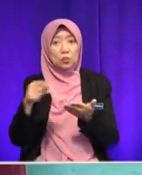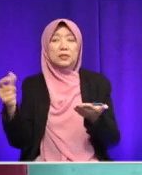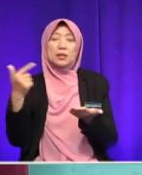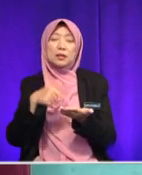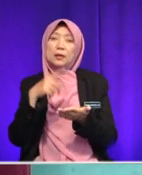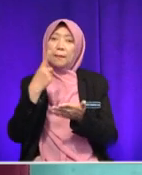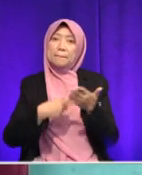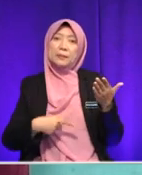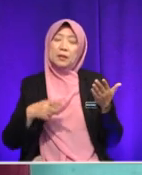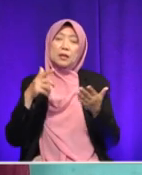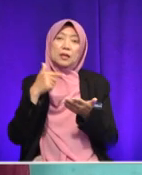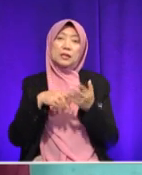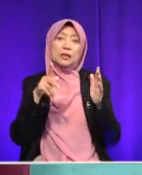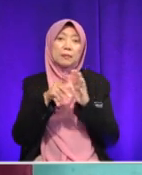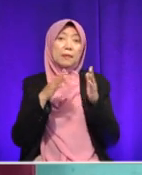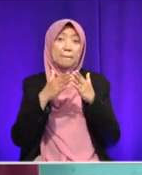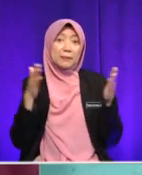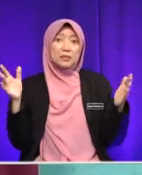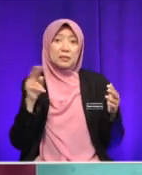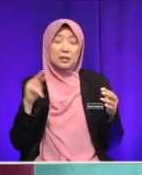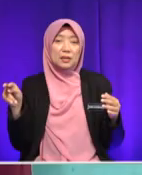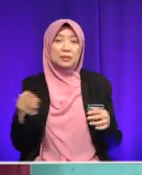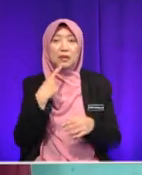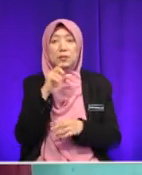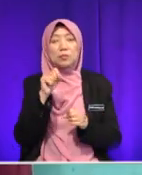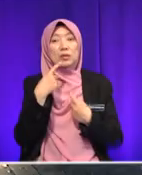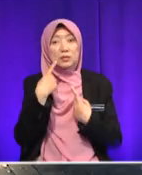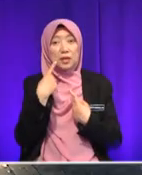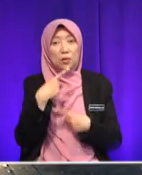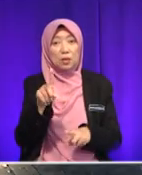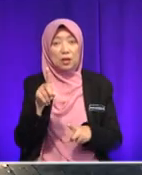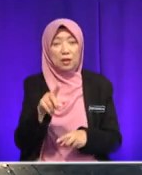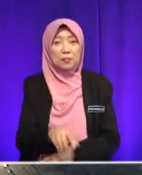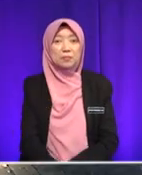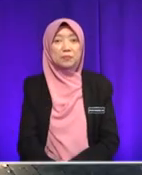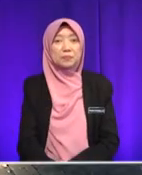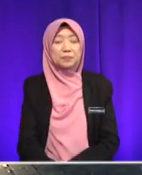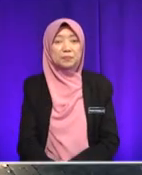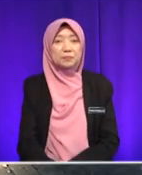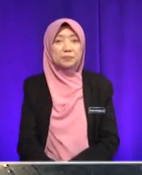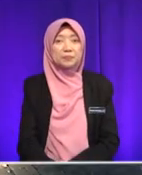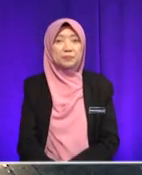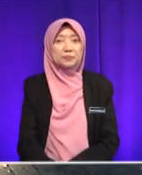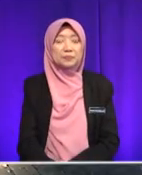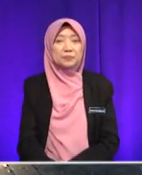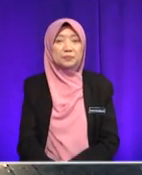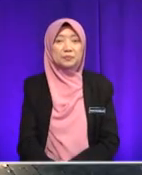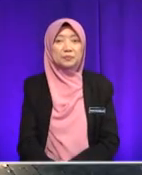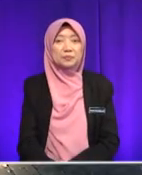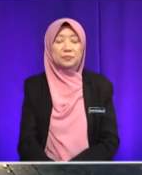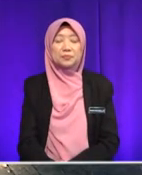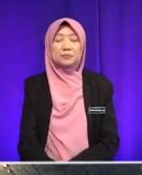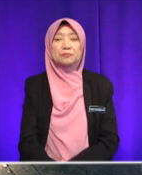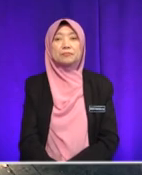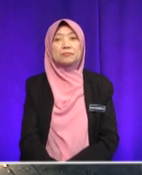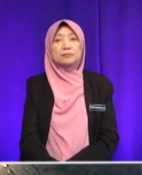dia pembesaran. Jadi siapa yang boleh beri saya jawapannya? Ada yang nak kongsikan jawapan lengkap? Ada yang boleh nak? Ya, Limanish. Okey,